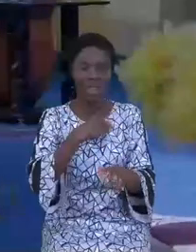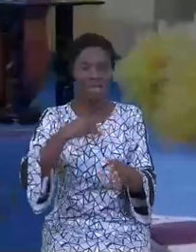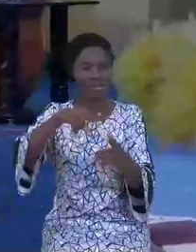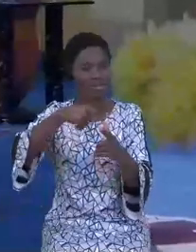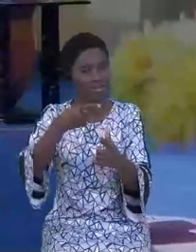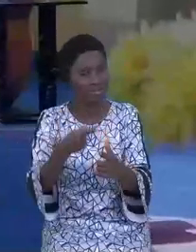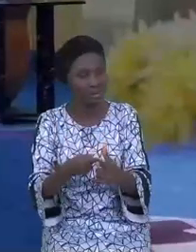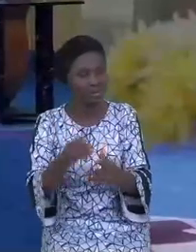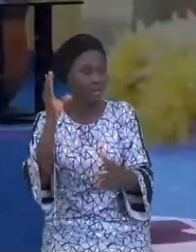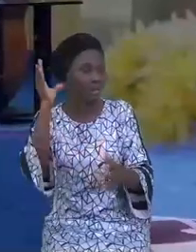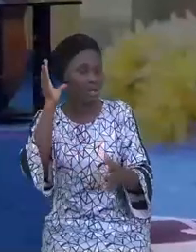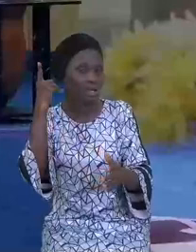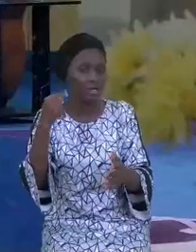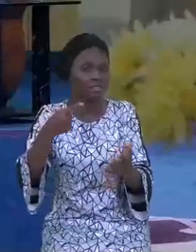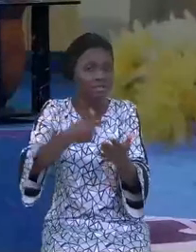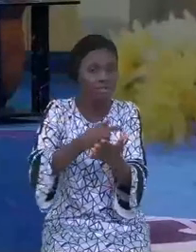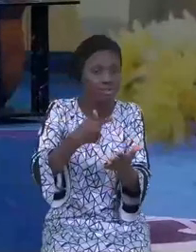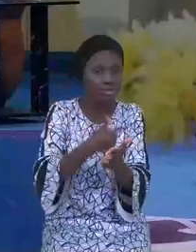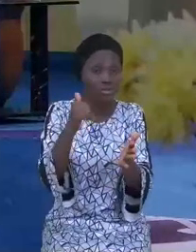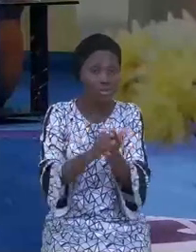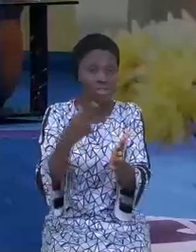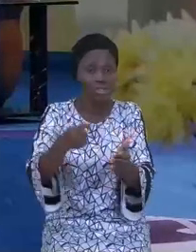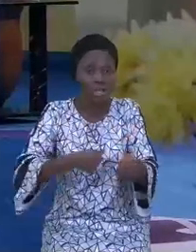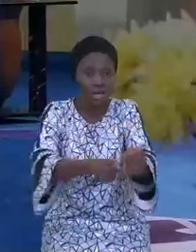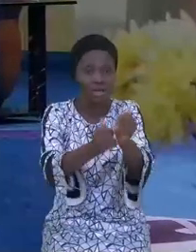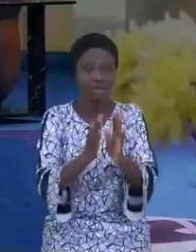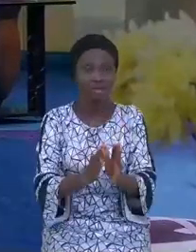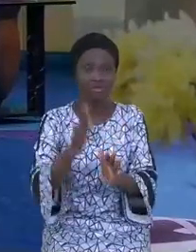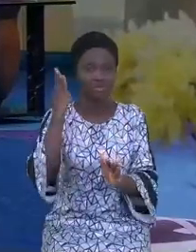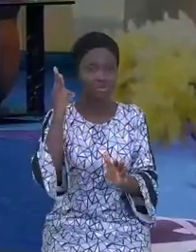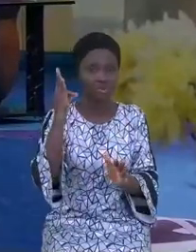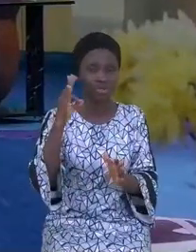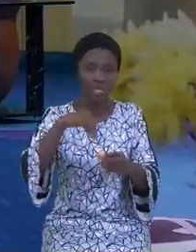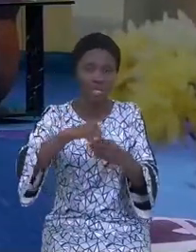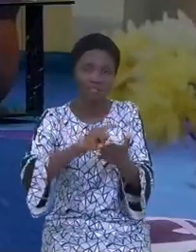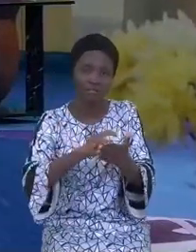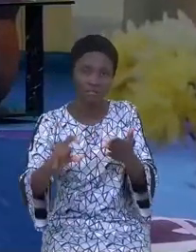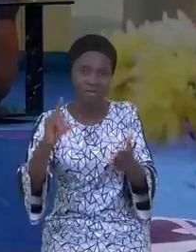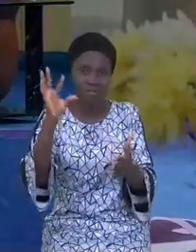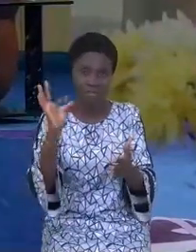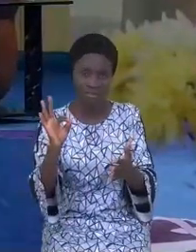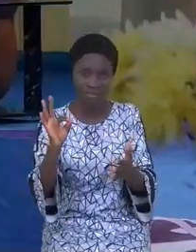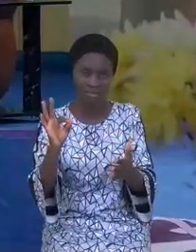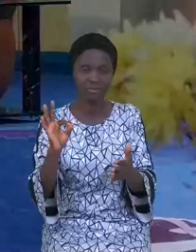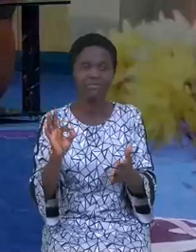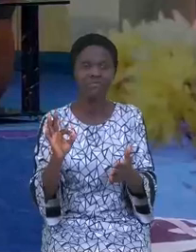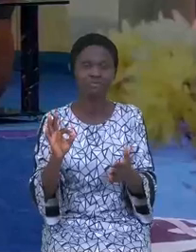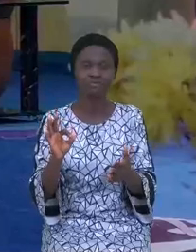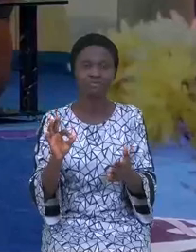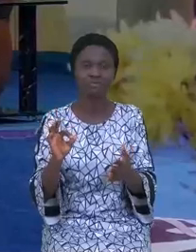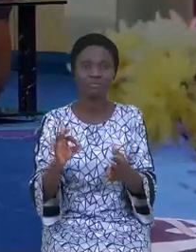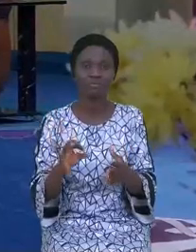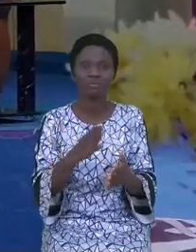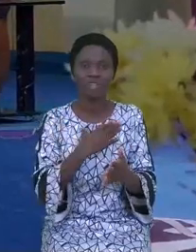Il écoute et il entendit l'évangile. Verset 9. Verset 9. Il écoutait